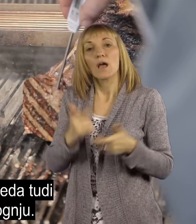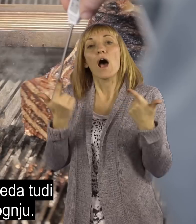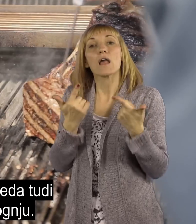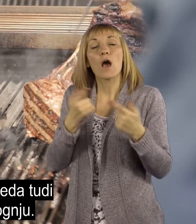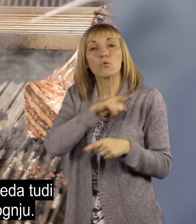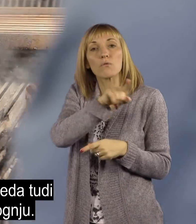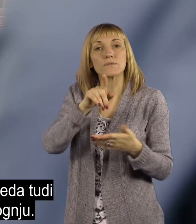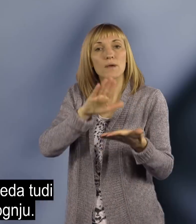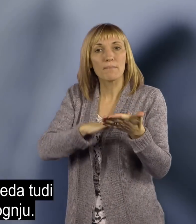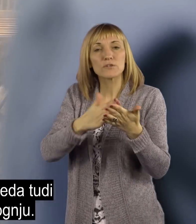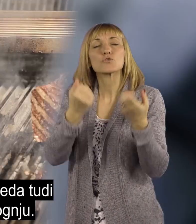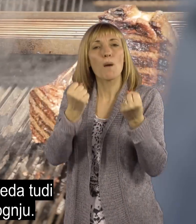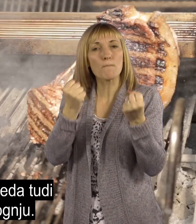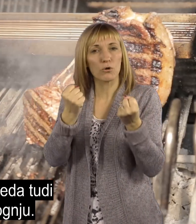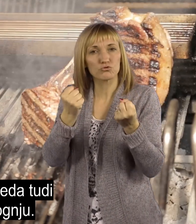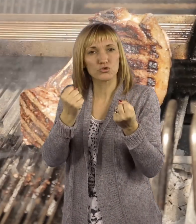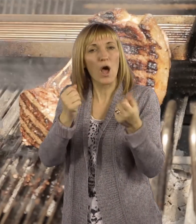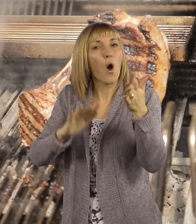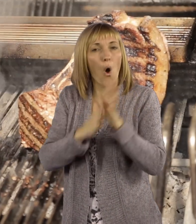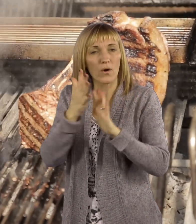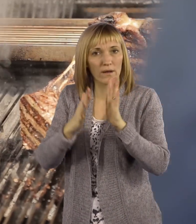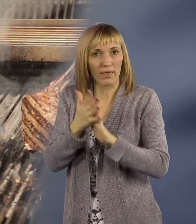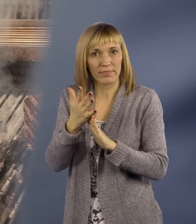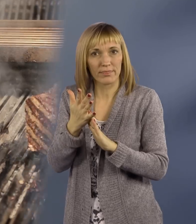Lahko pečemo seveda tudi na močnejšem ognju.